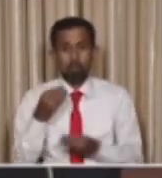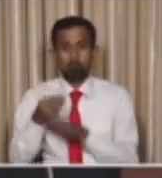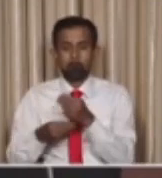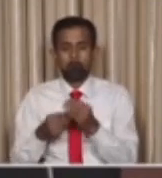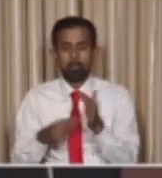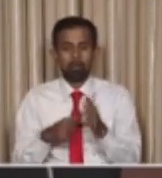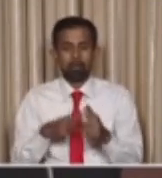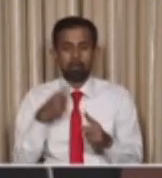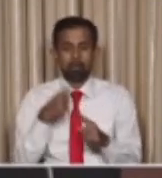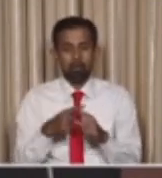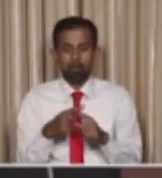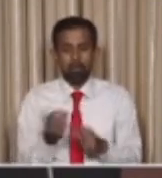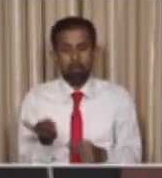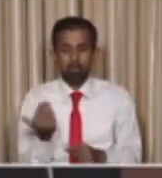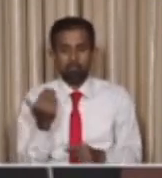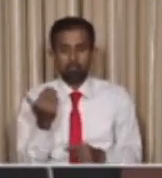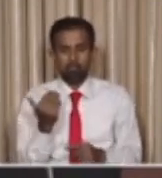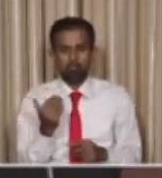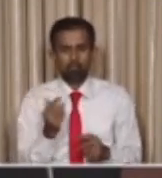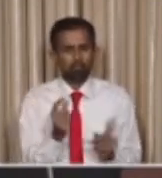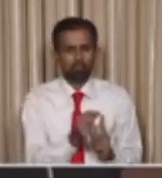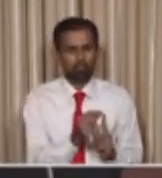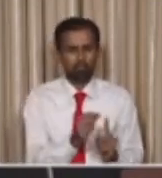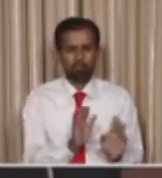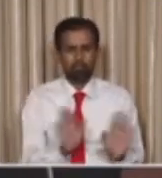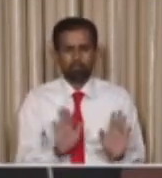ගහමු. පොඩි මිනිහකින් නෙමෙයි.